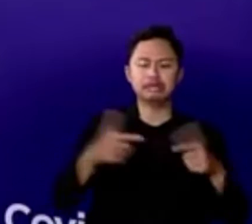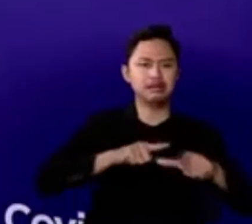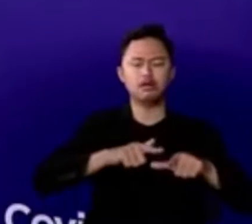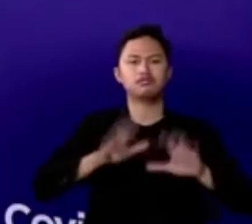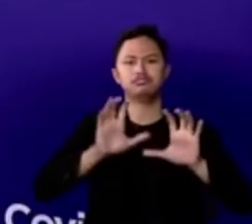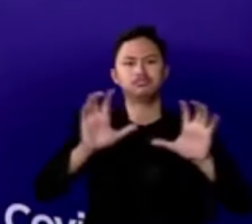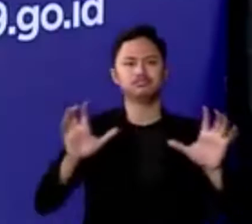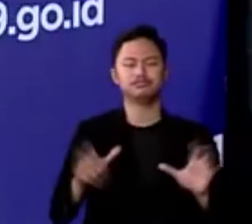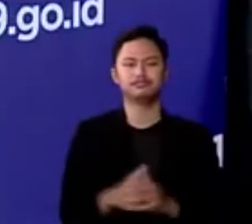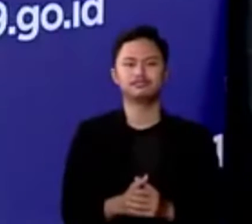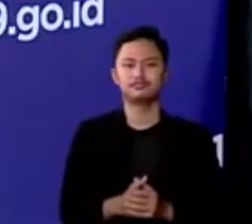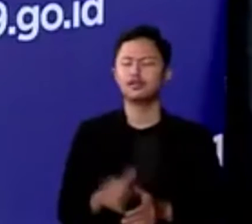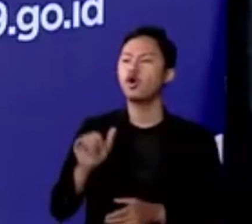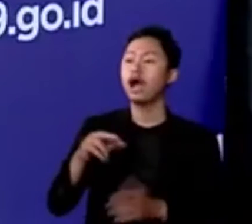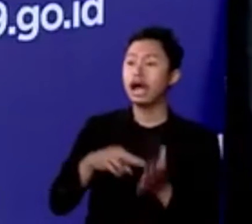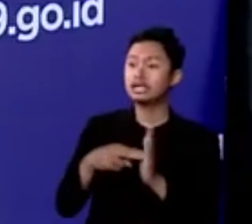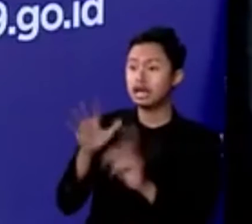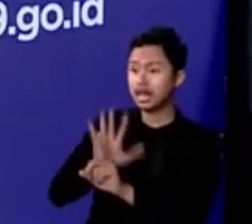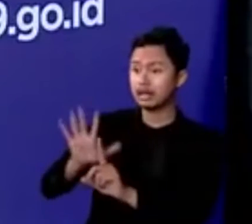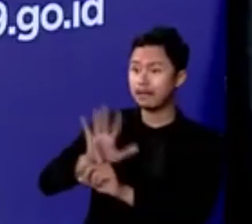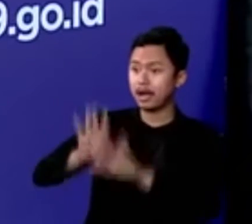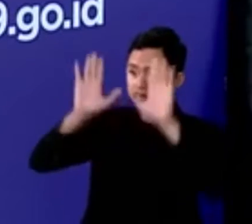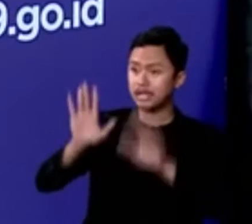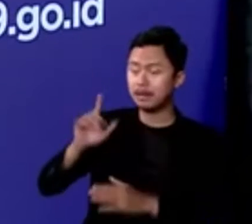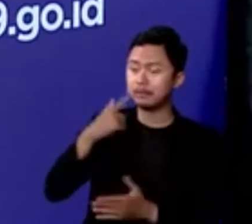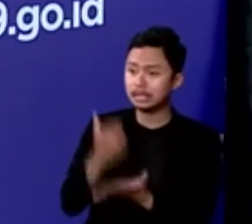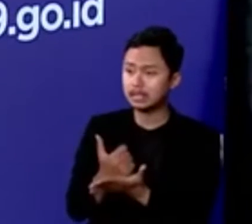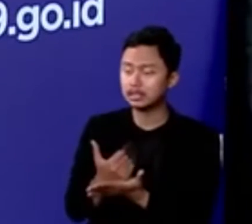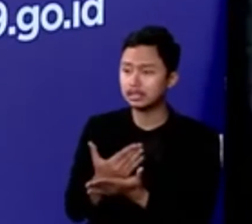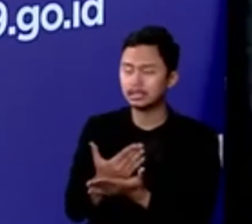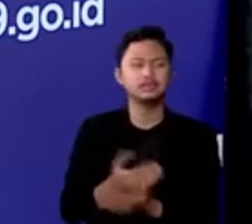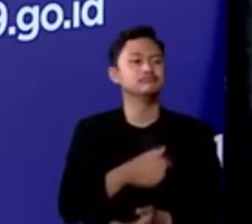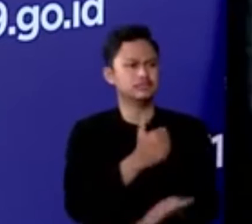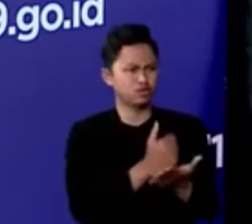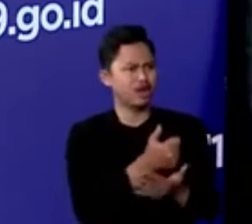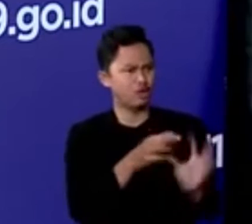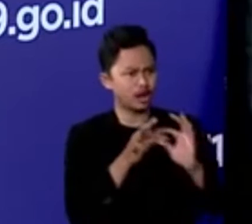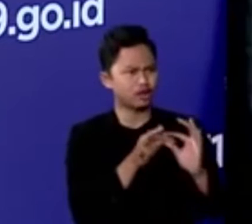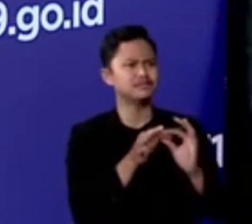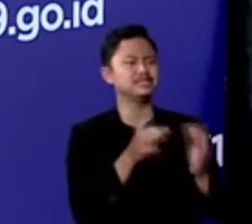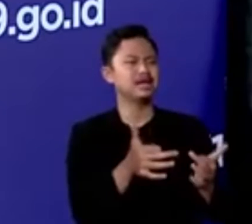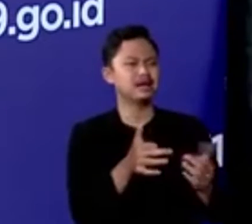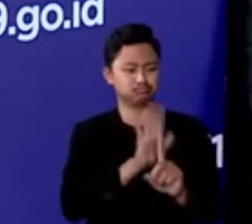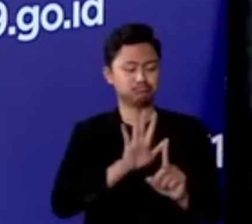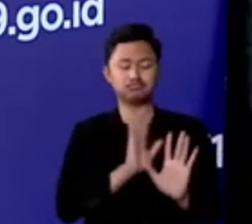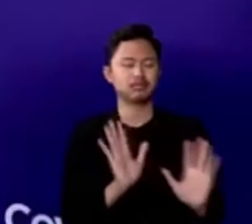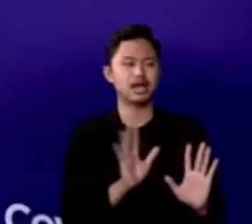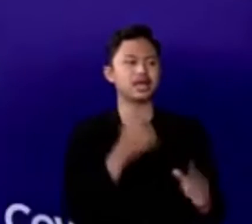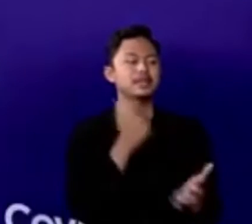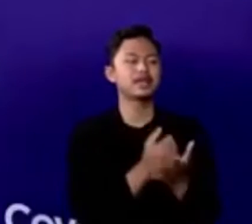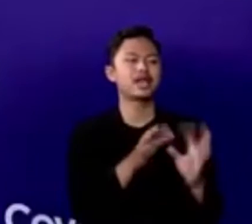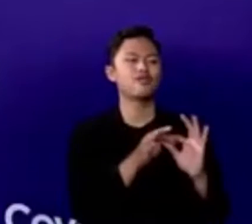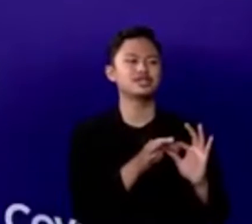jadi enggak semuanya harus punya background media broadcasting jurnalistik berkolaborasi oke ya Kan kalau sekarang kan